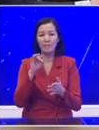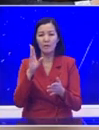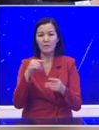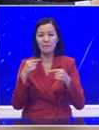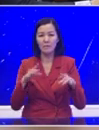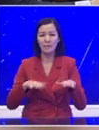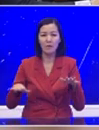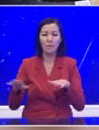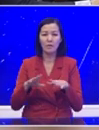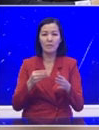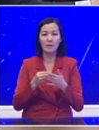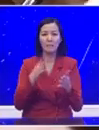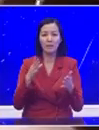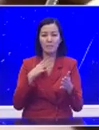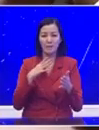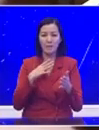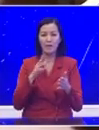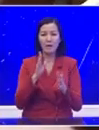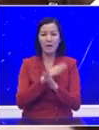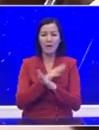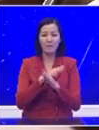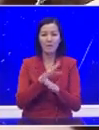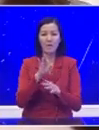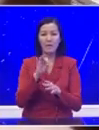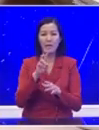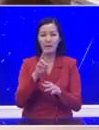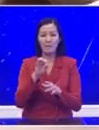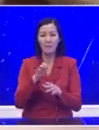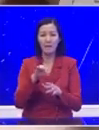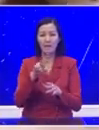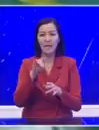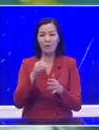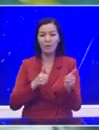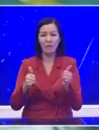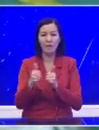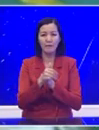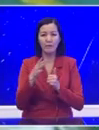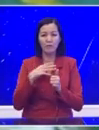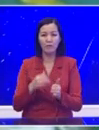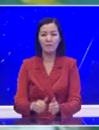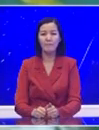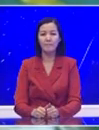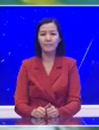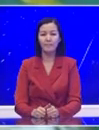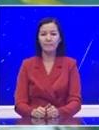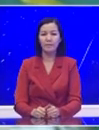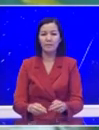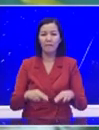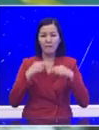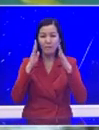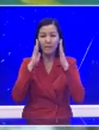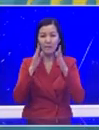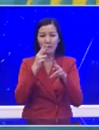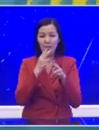аймақта баға шарықтап кеткен. Қапшағай, Райымбек пен Іле ауданы көш бастап тұр. У тебя наоборот, у тебя, смотри, раз, два,